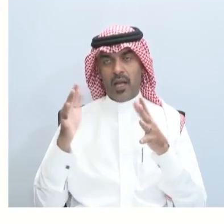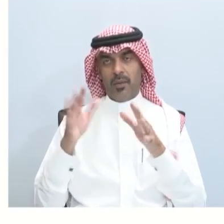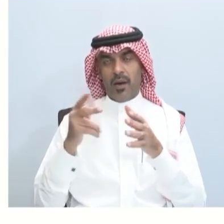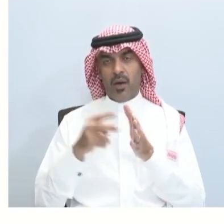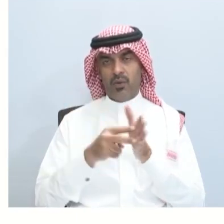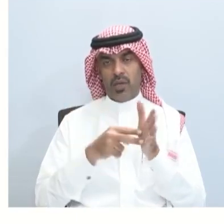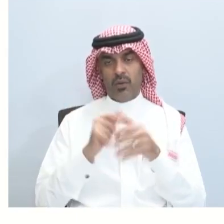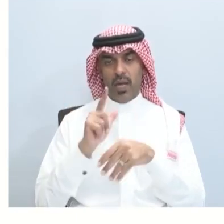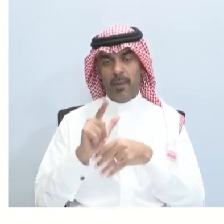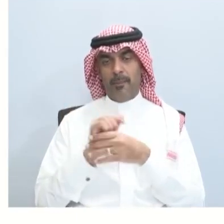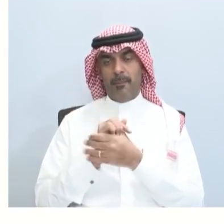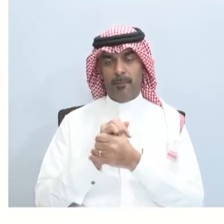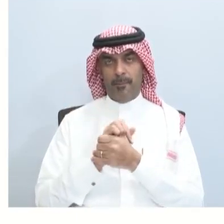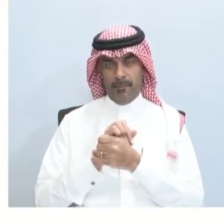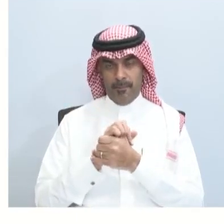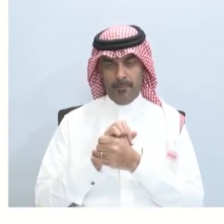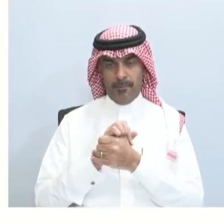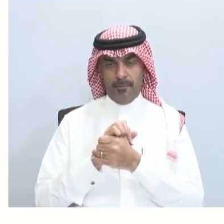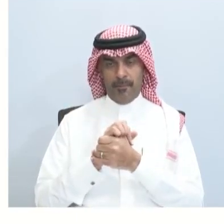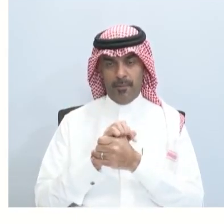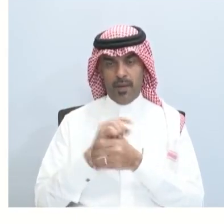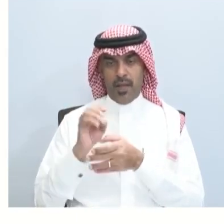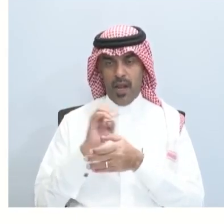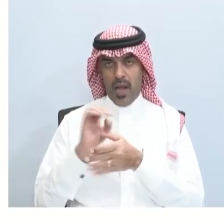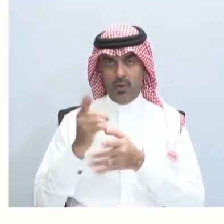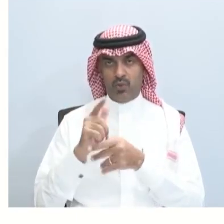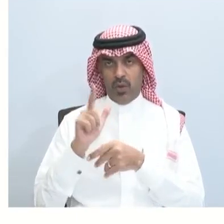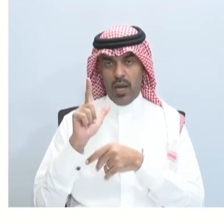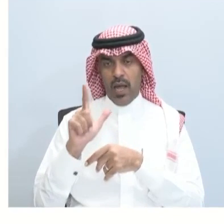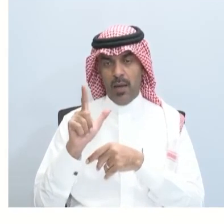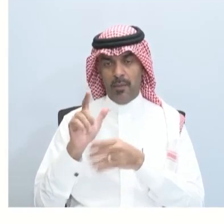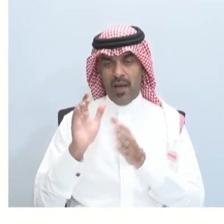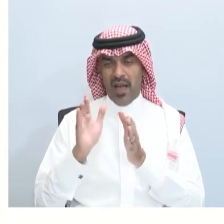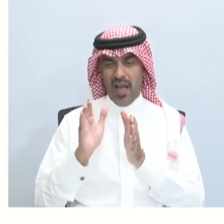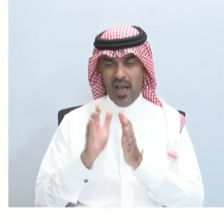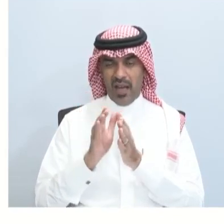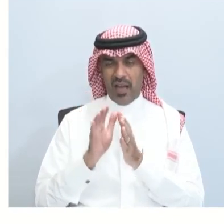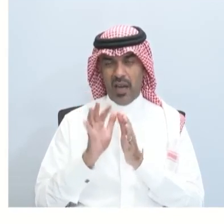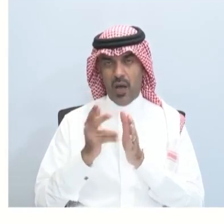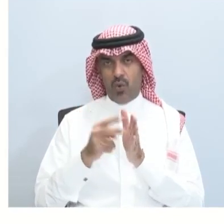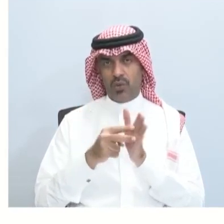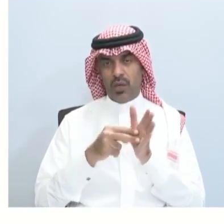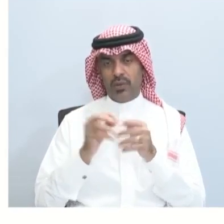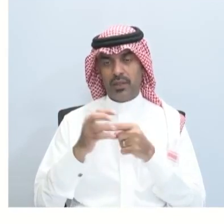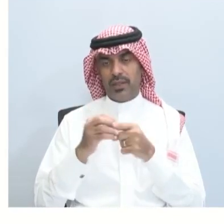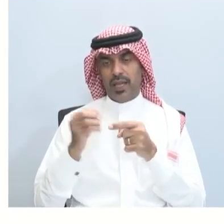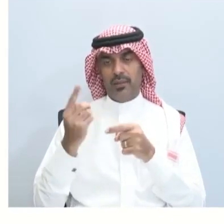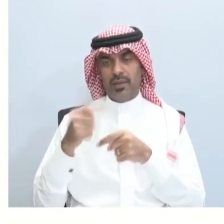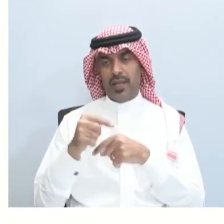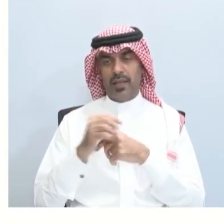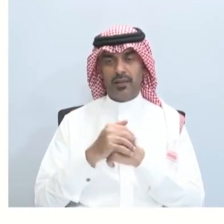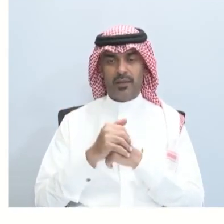لا اذا الحل هو لام اقل من او تساوي سالب احد